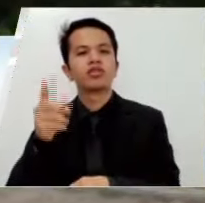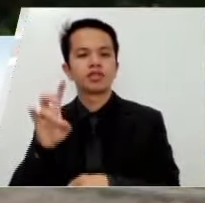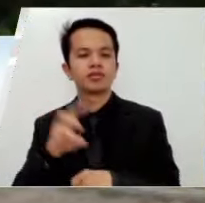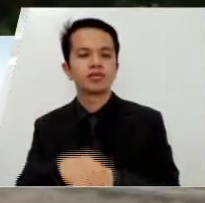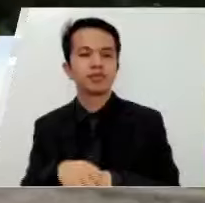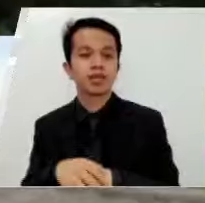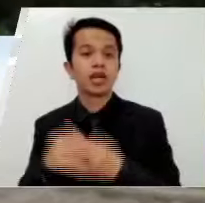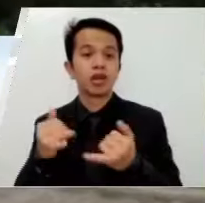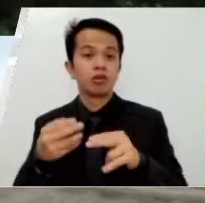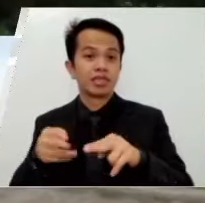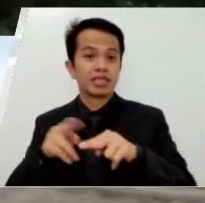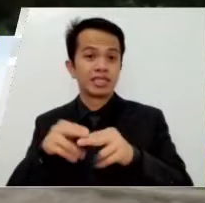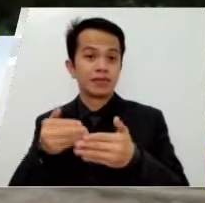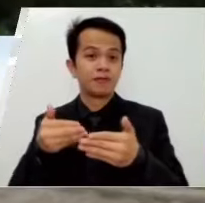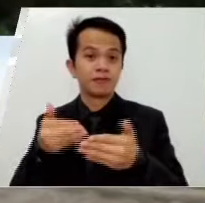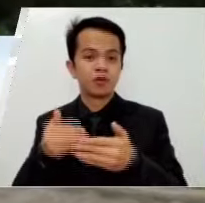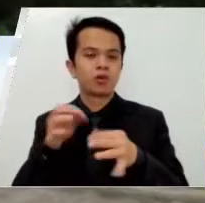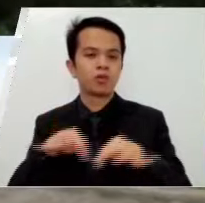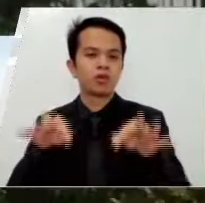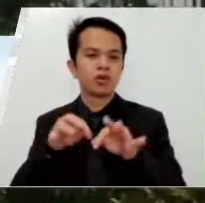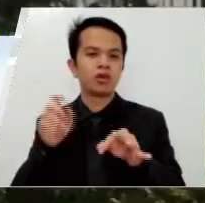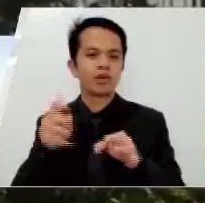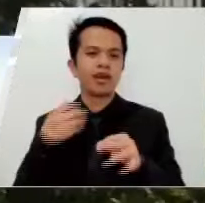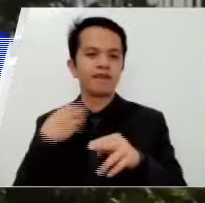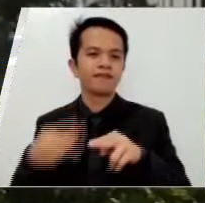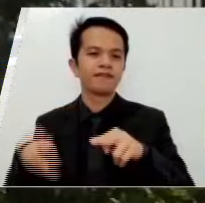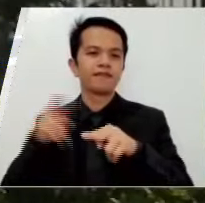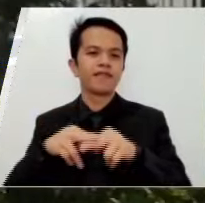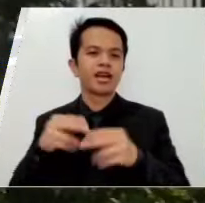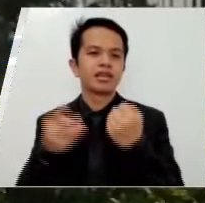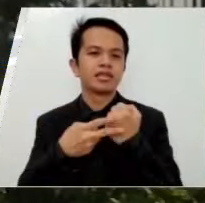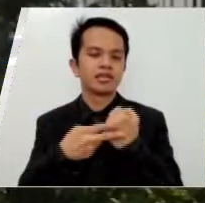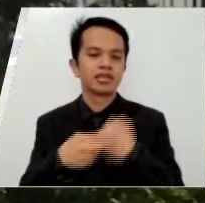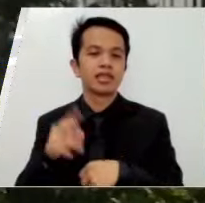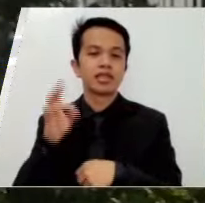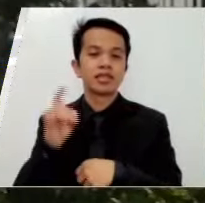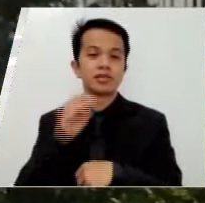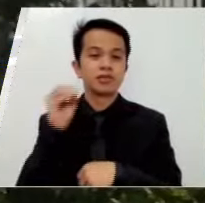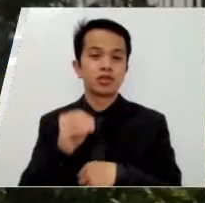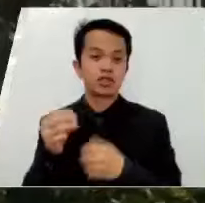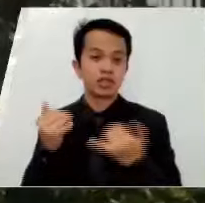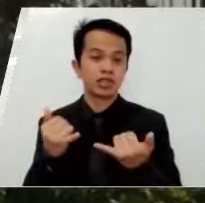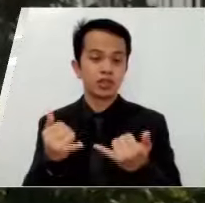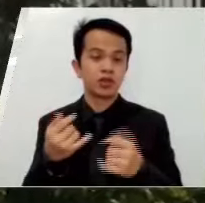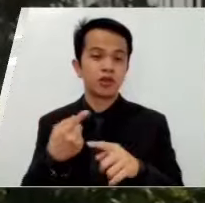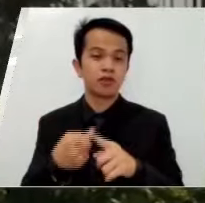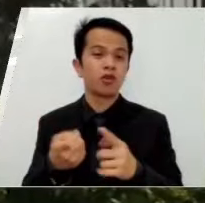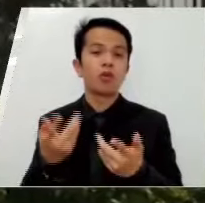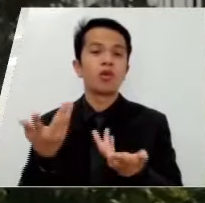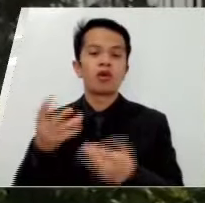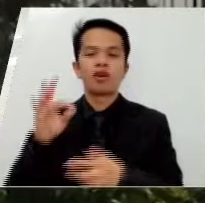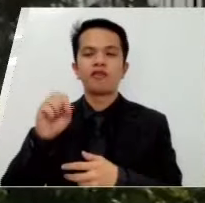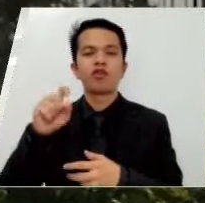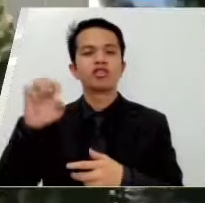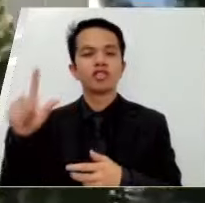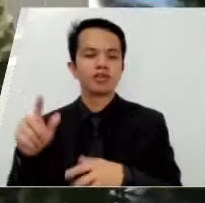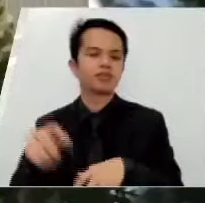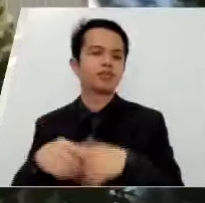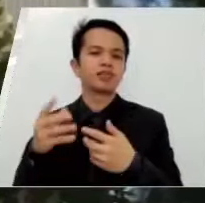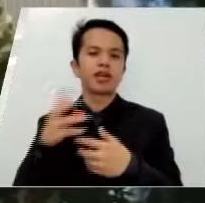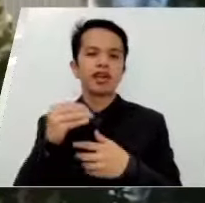ang demand, dapat tumaas na ang supply. 70% ng kuryente natin ngayon mula sa fossil fuel tulad ng coal at liquefied natural